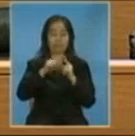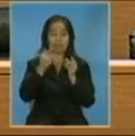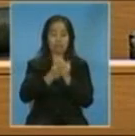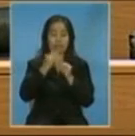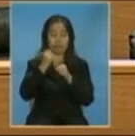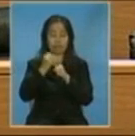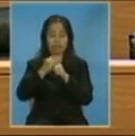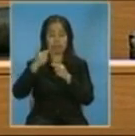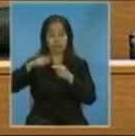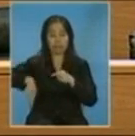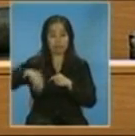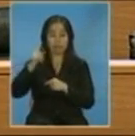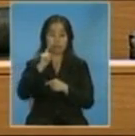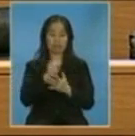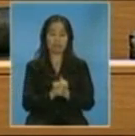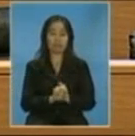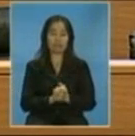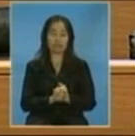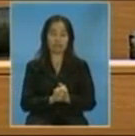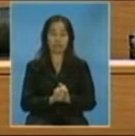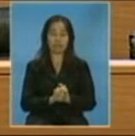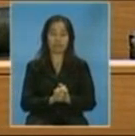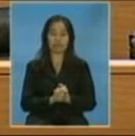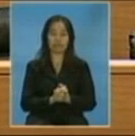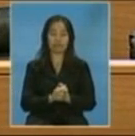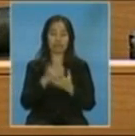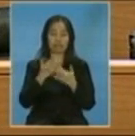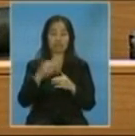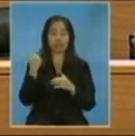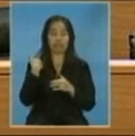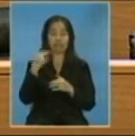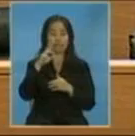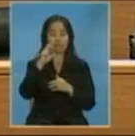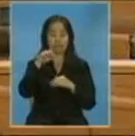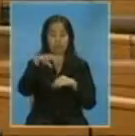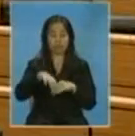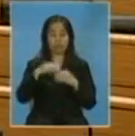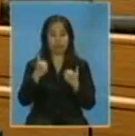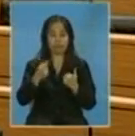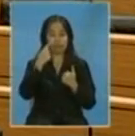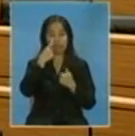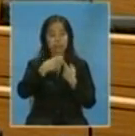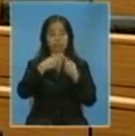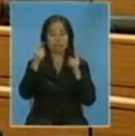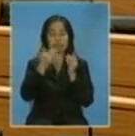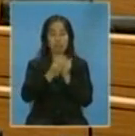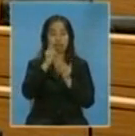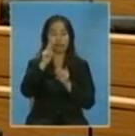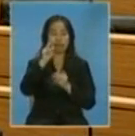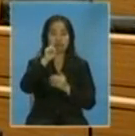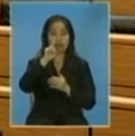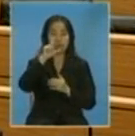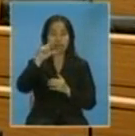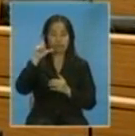าะเพราะมันลดกันง่ายๆฮะและก็สภาก็แปลกครับวันนี้พิจารณาเรื่องกู้2ล้านล้านแล้วอาทิตย์หน้าคว